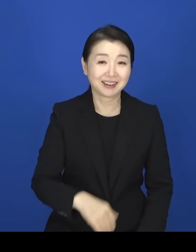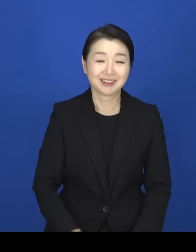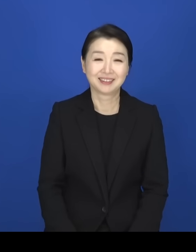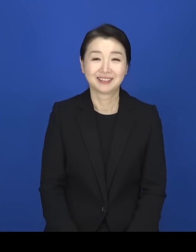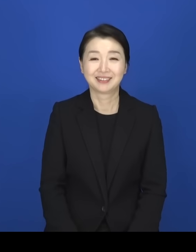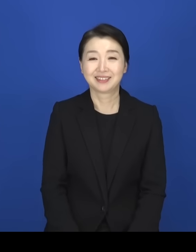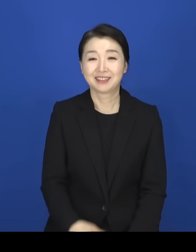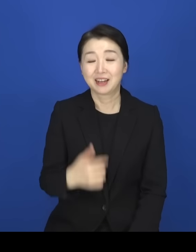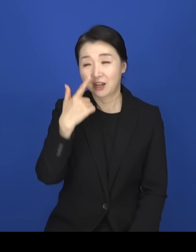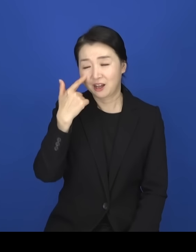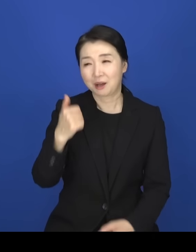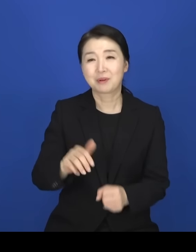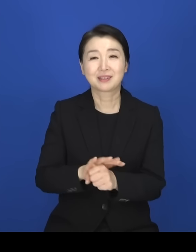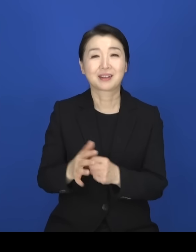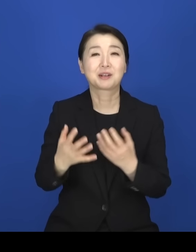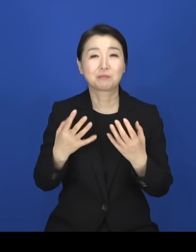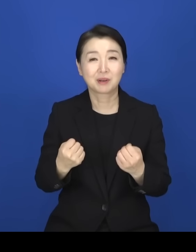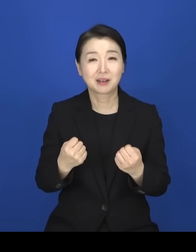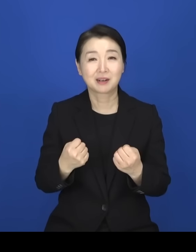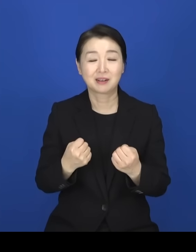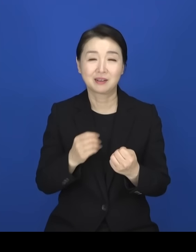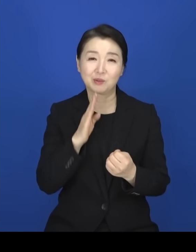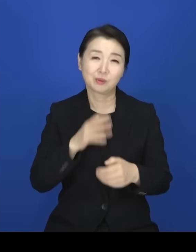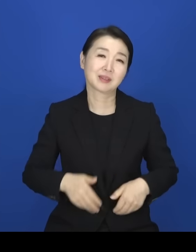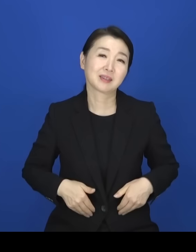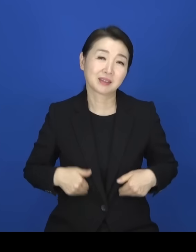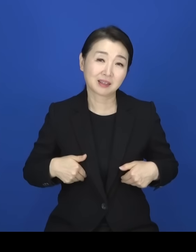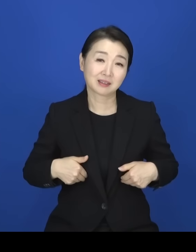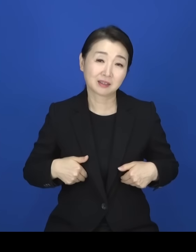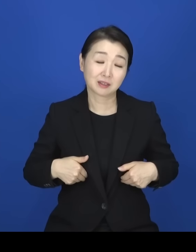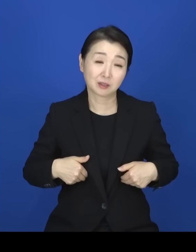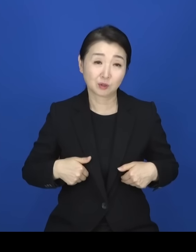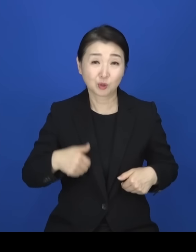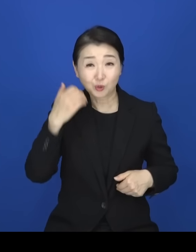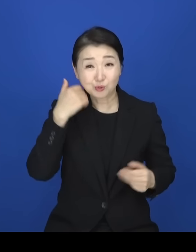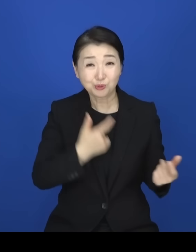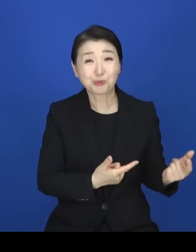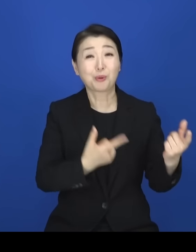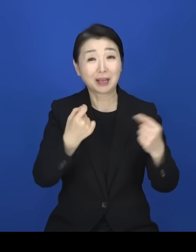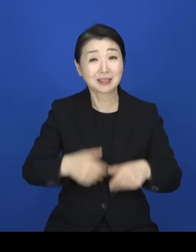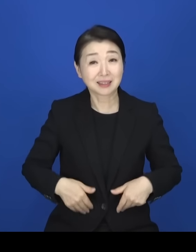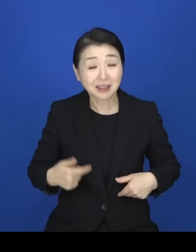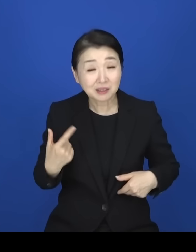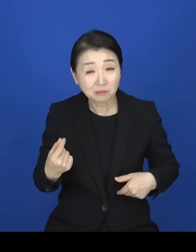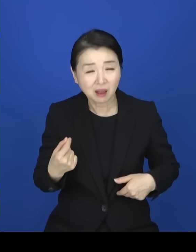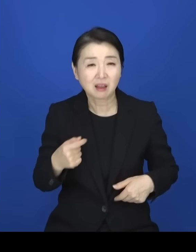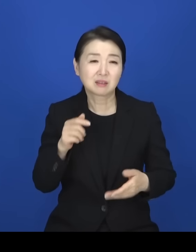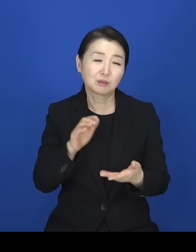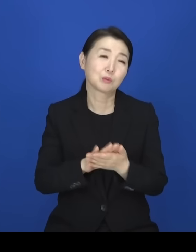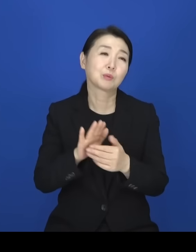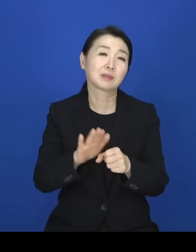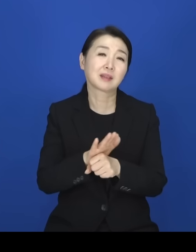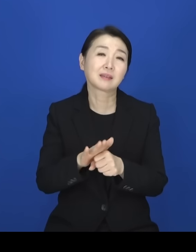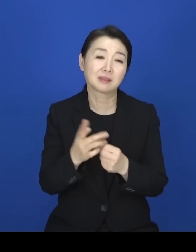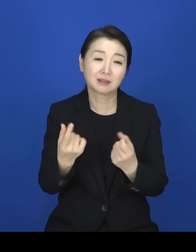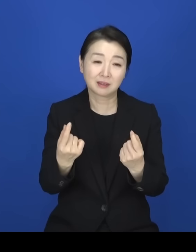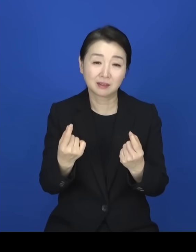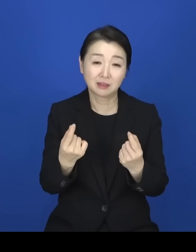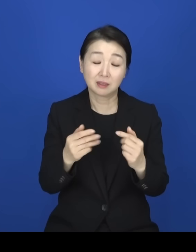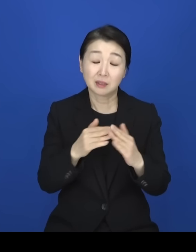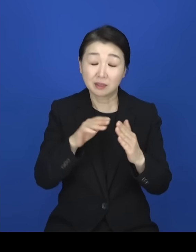그래서 아버지가 굉장히 정이 많으셔서 네. 굉장히 따뜻하시고 굉장히 누구에게나 네 굉장히 뜨겁고 너무 뜨거워서 그러니까